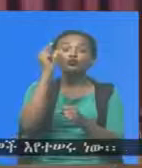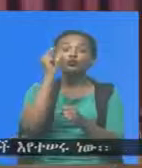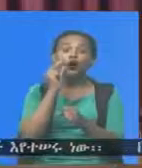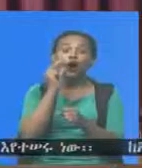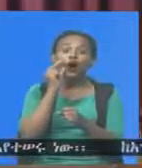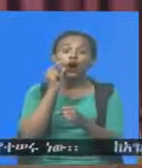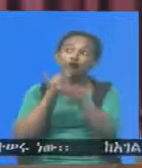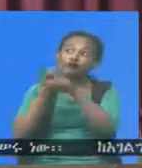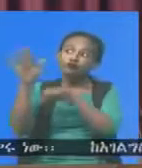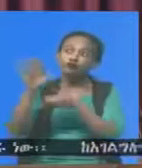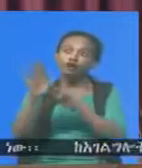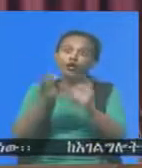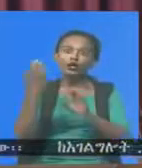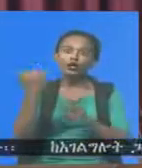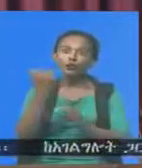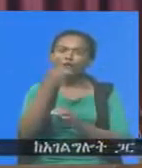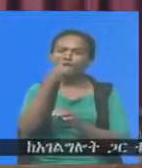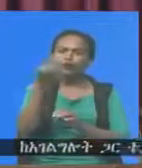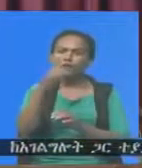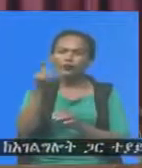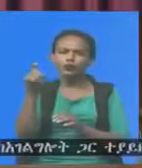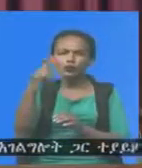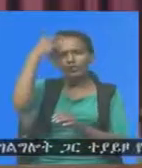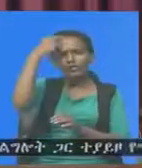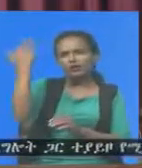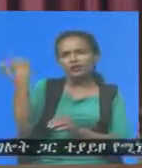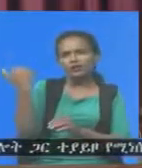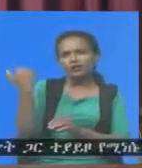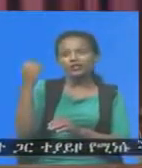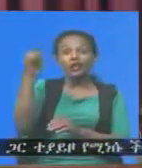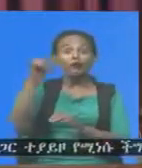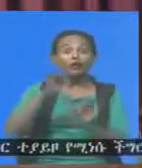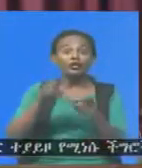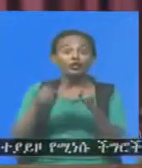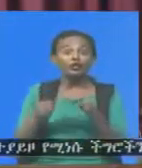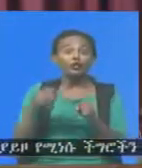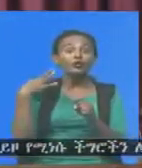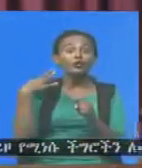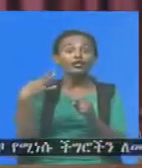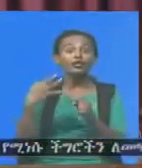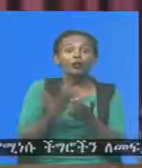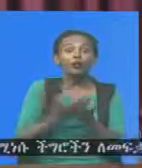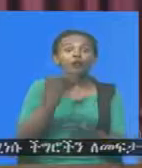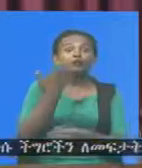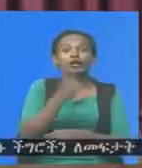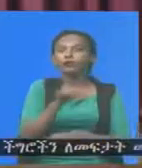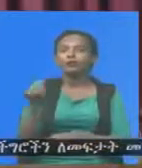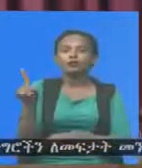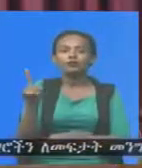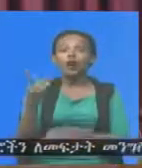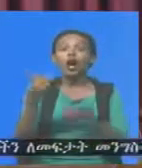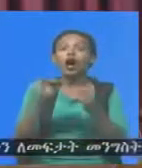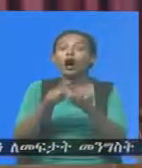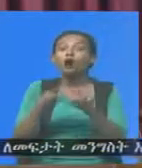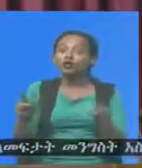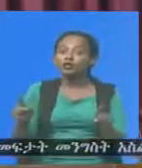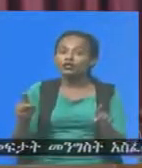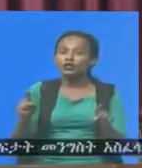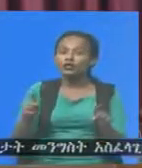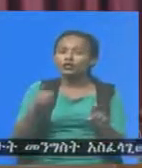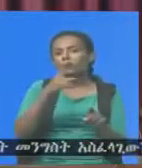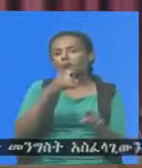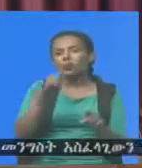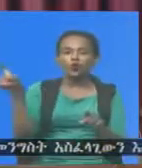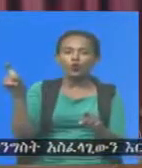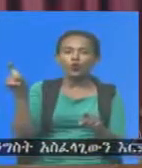የሚያደርገው 100% መንግስት ነበር ያን ማድረግ የሚችል የግል ሴክተር አልነበረ አሁን ግን almost